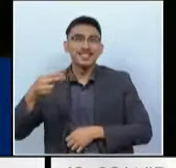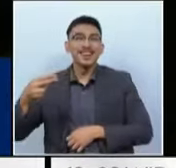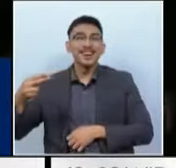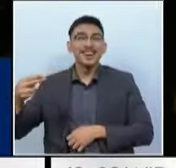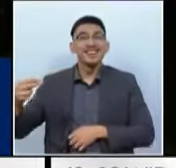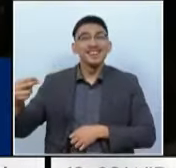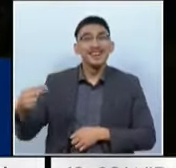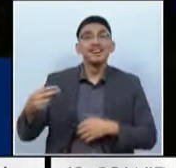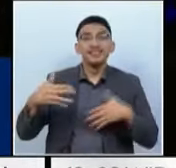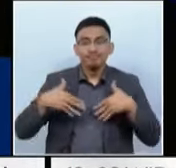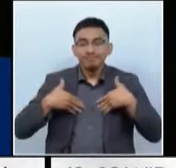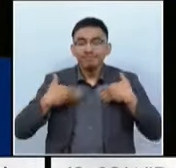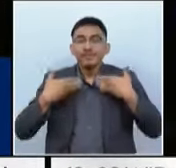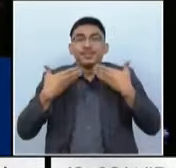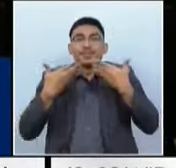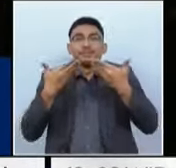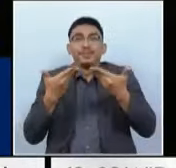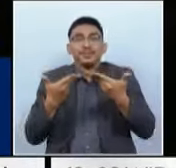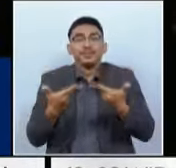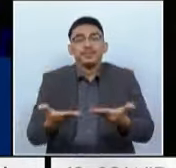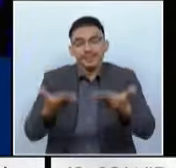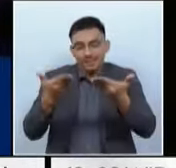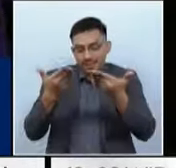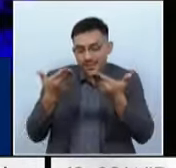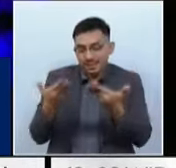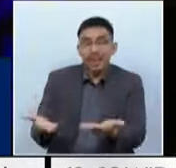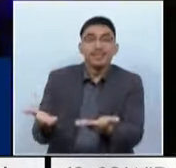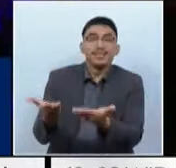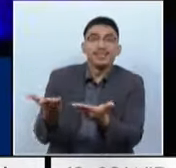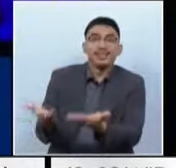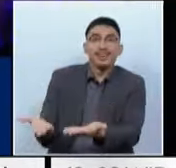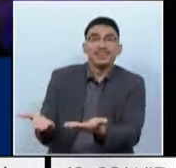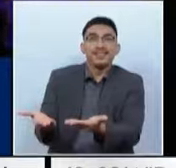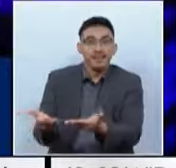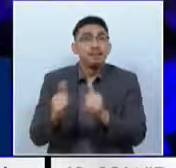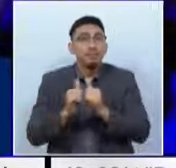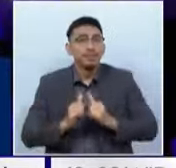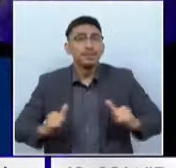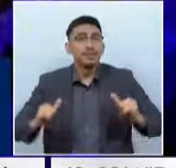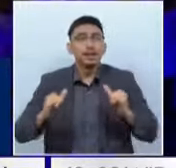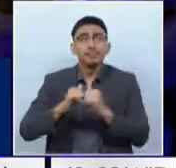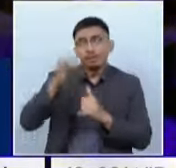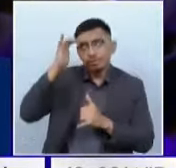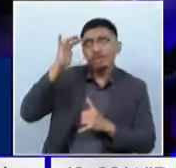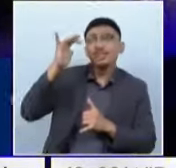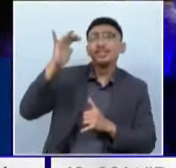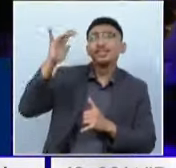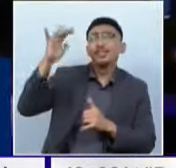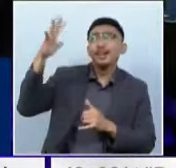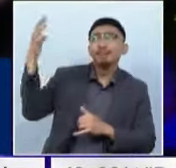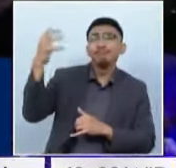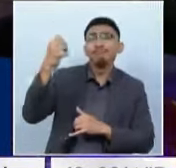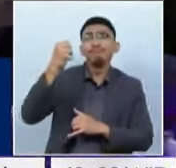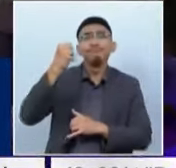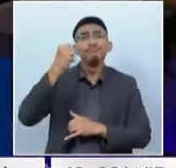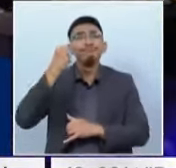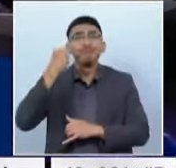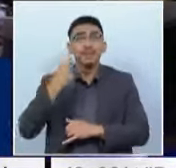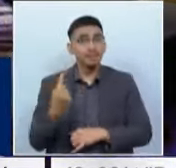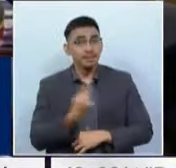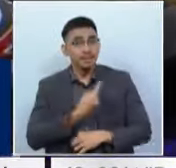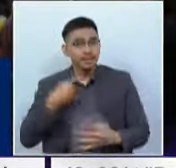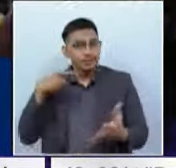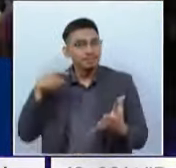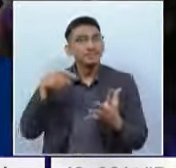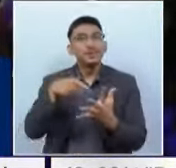Indonesia beri kontribusi nyata laik atau bersama kita